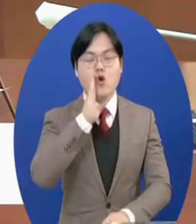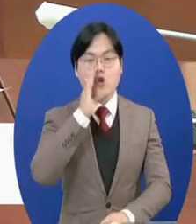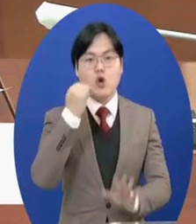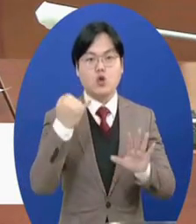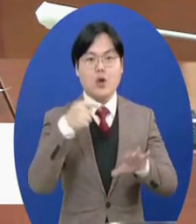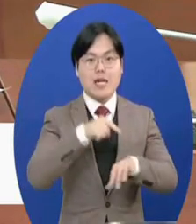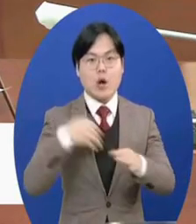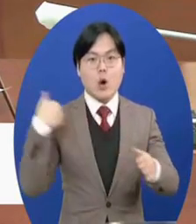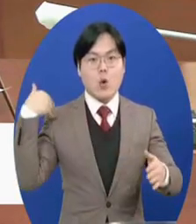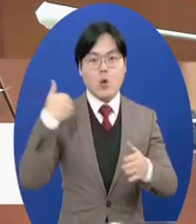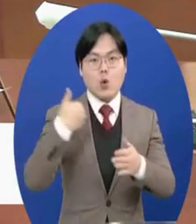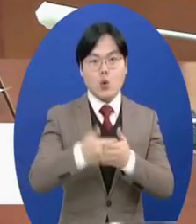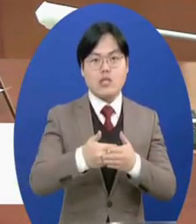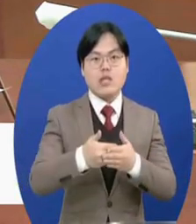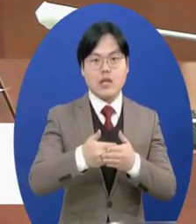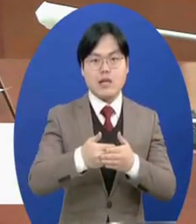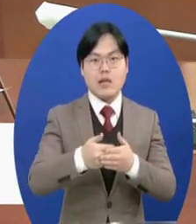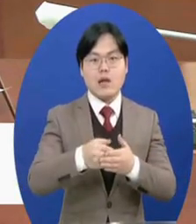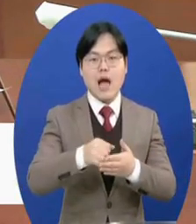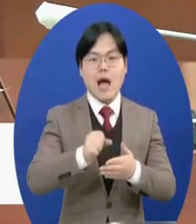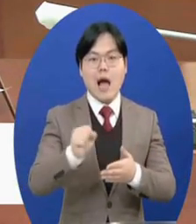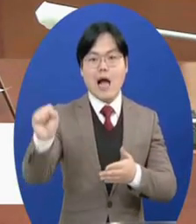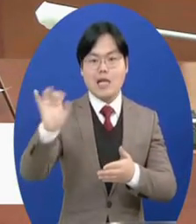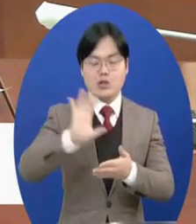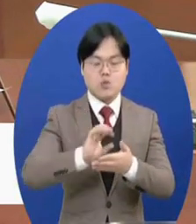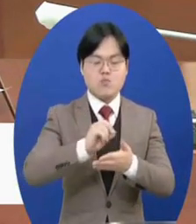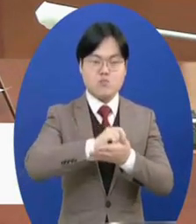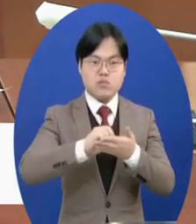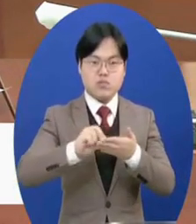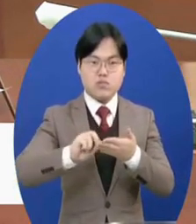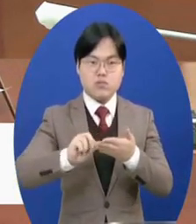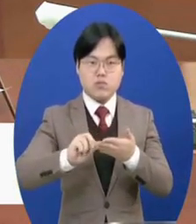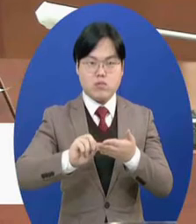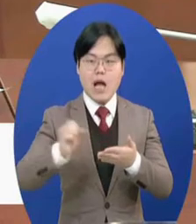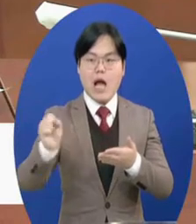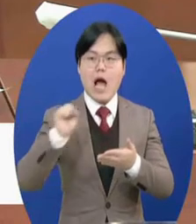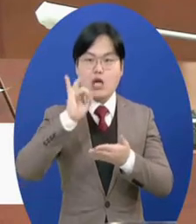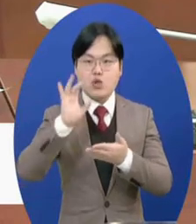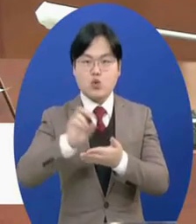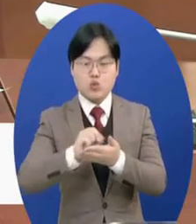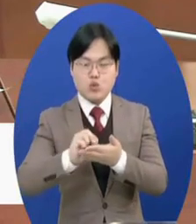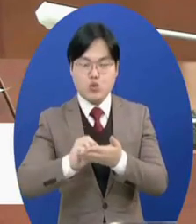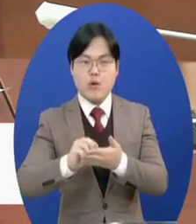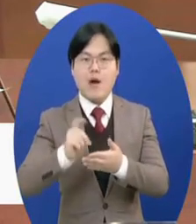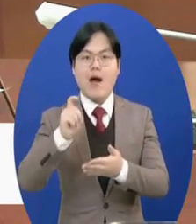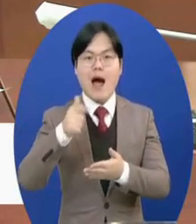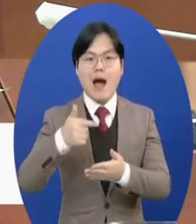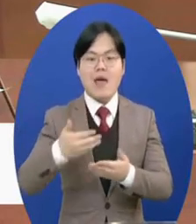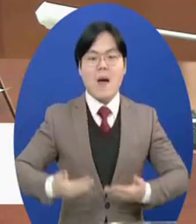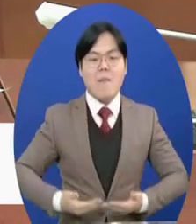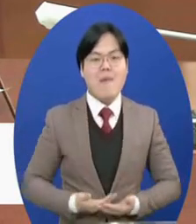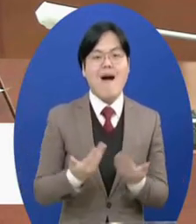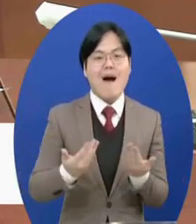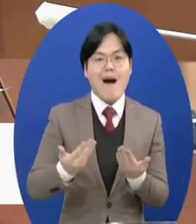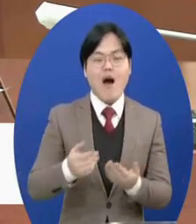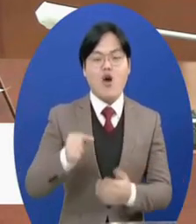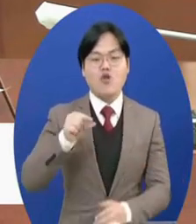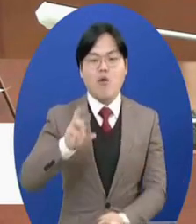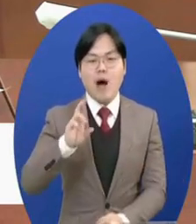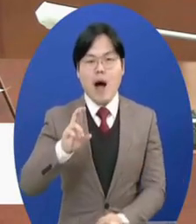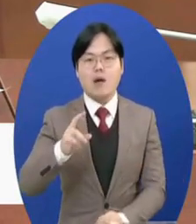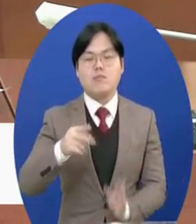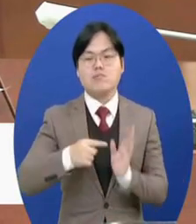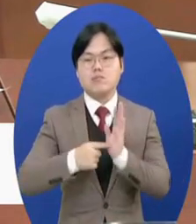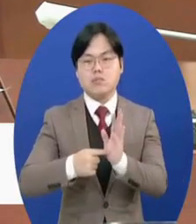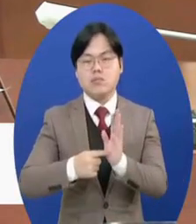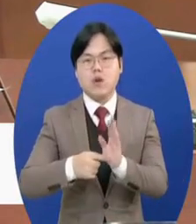бол хуучнаараа асуумж аваа бөглөөд хаяг адресаа зөв өгөөд QR код юугаа уншуулад ингээ